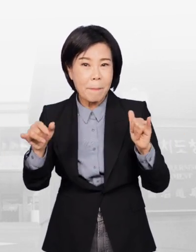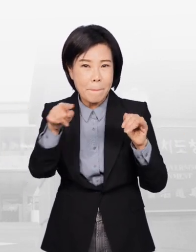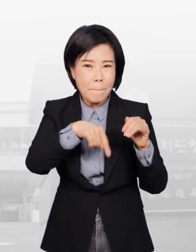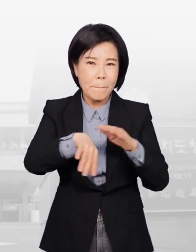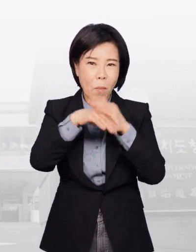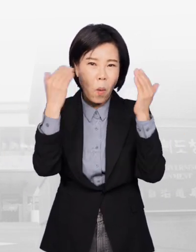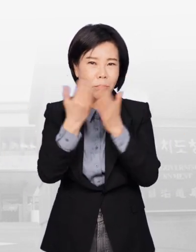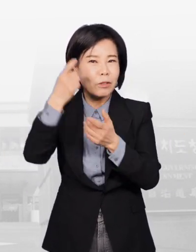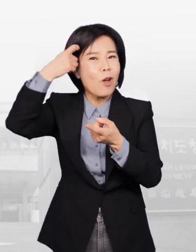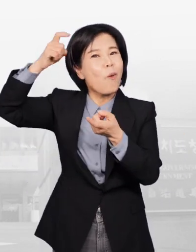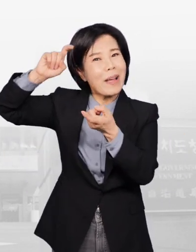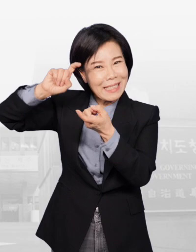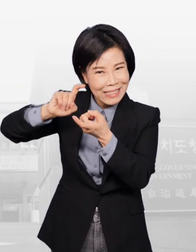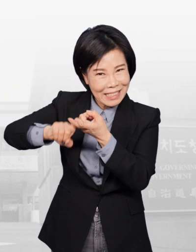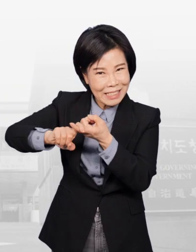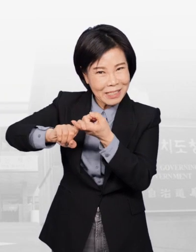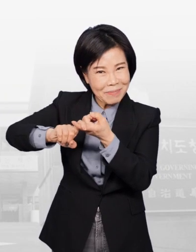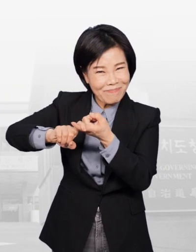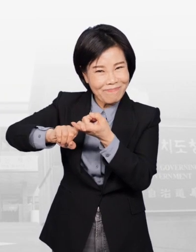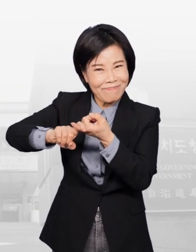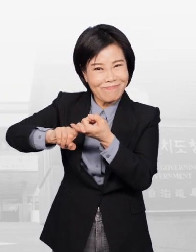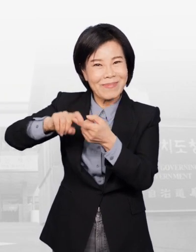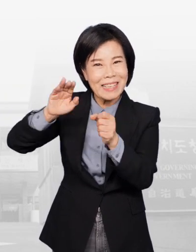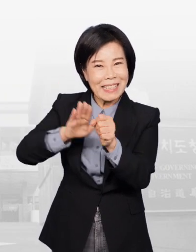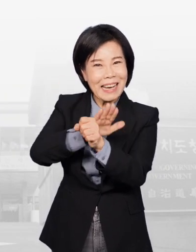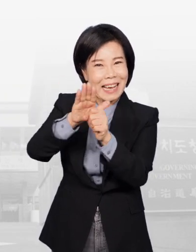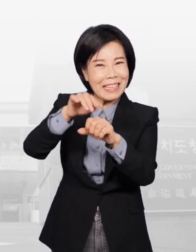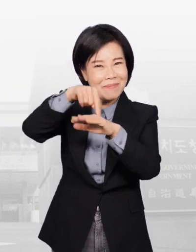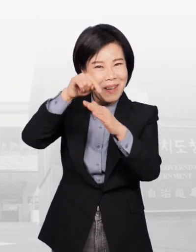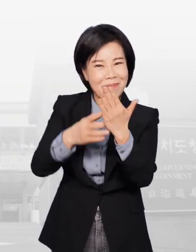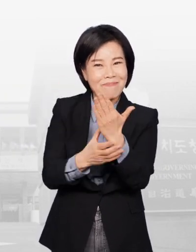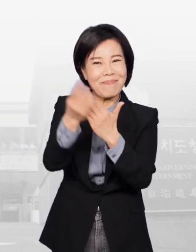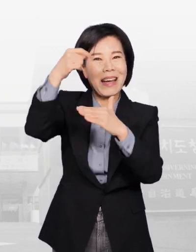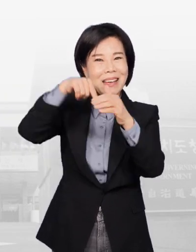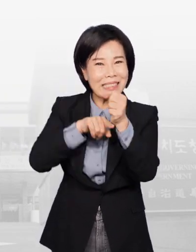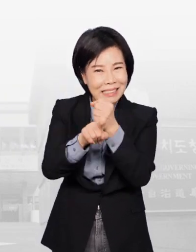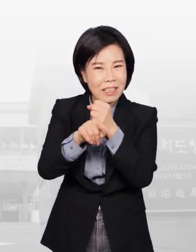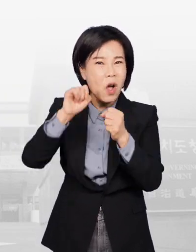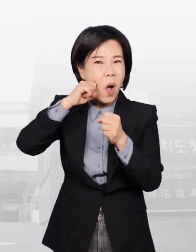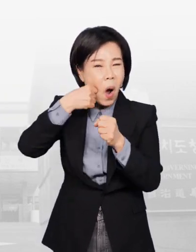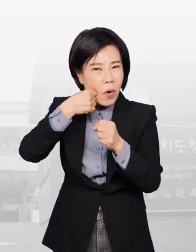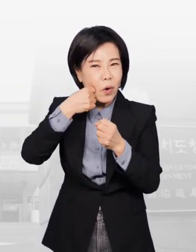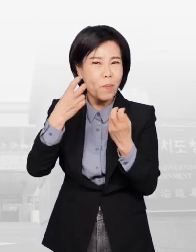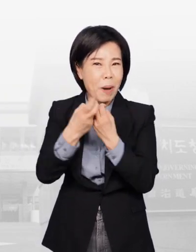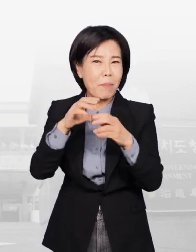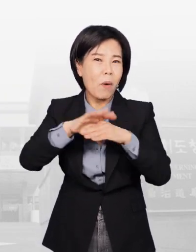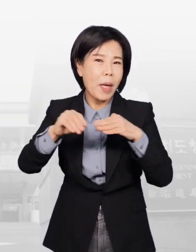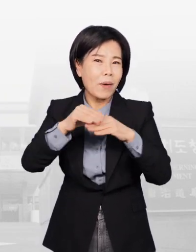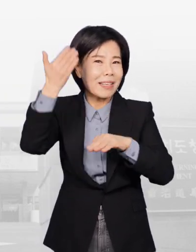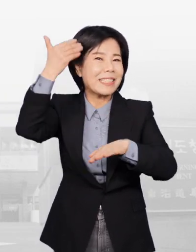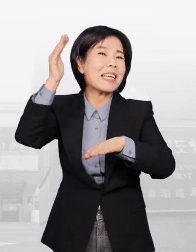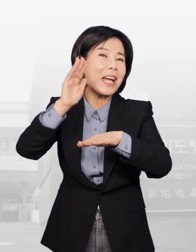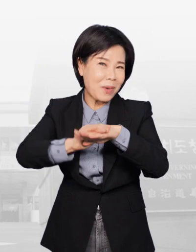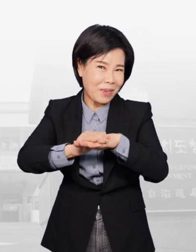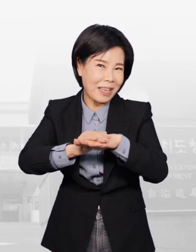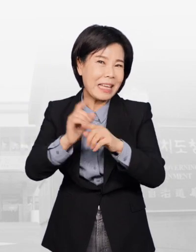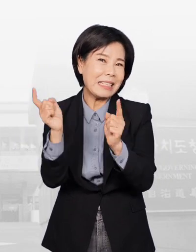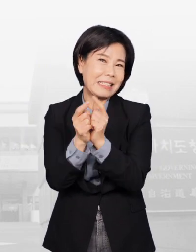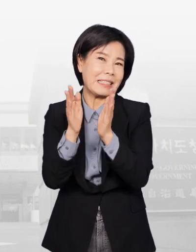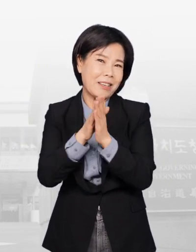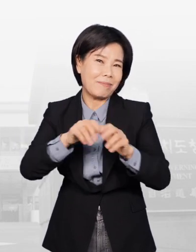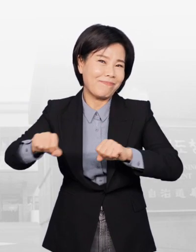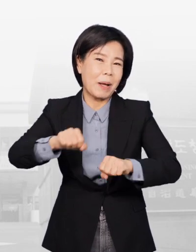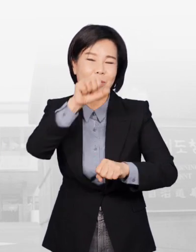대해서 모든 관심과 한마음 한뜻으로 그러한 어려운 일들을 헤쳐나가면서 슬기롭게